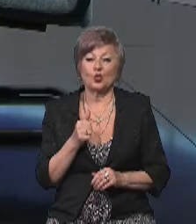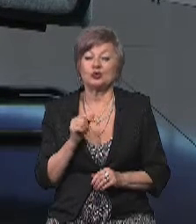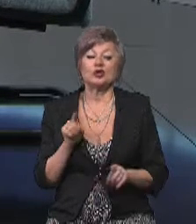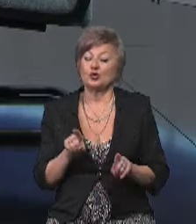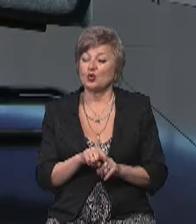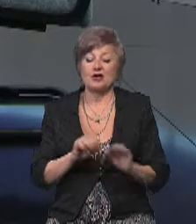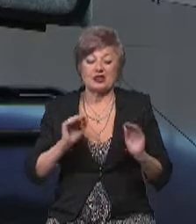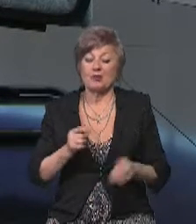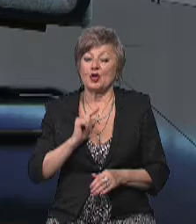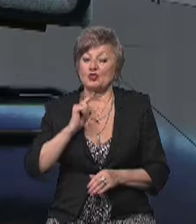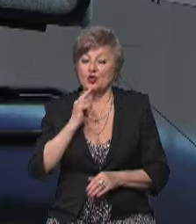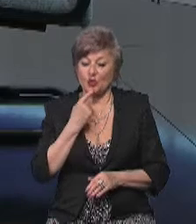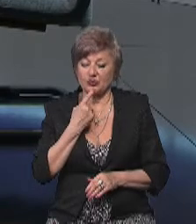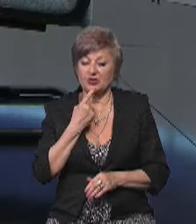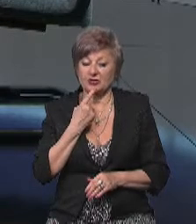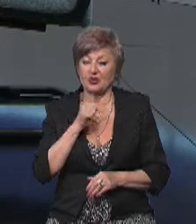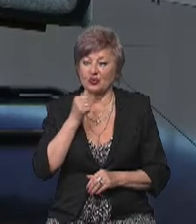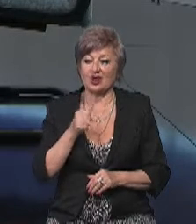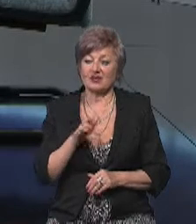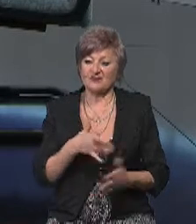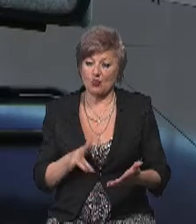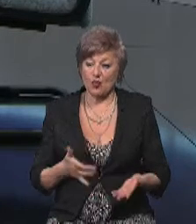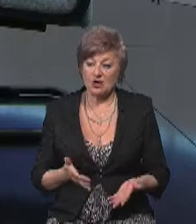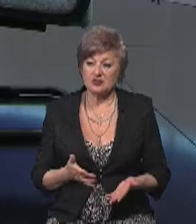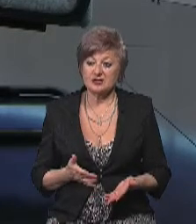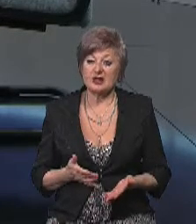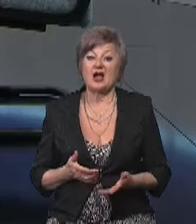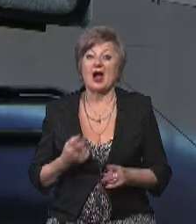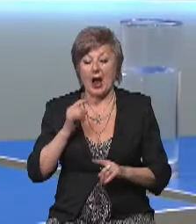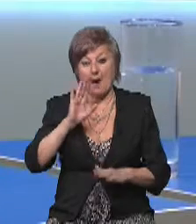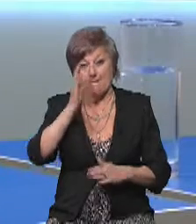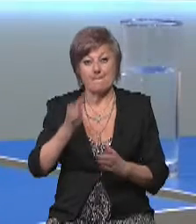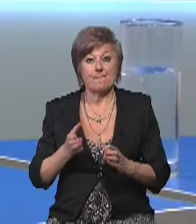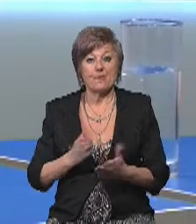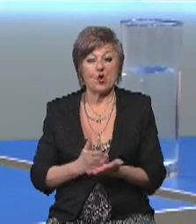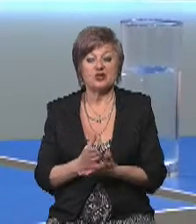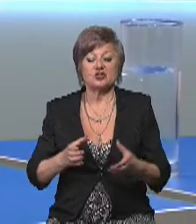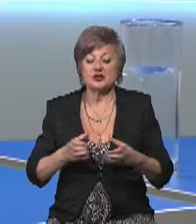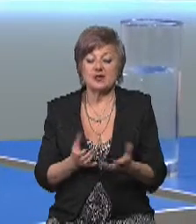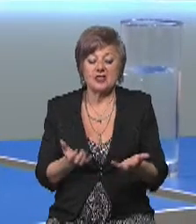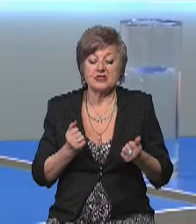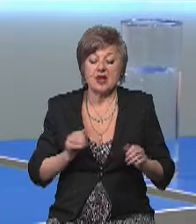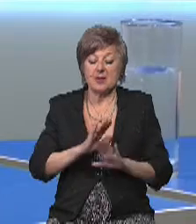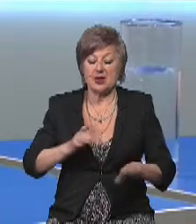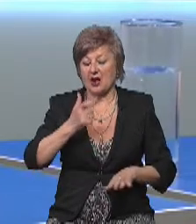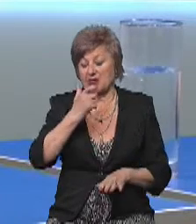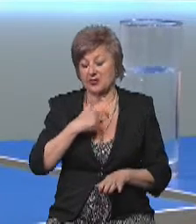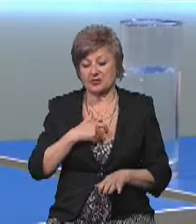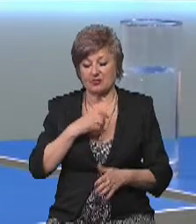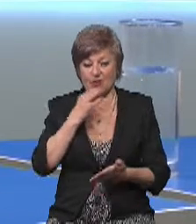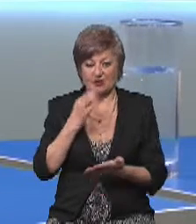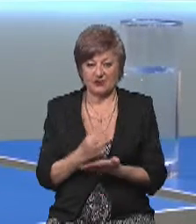умовах формувався, розумієте? І представники цих політичних сил не брали на себе відповідальність за складні